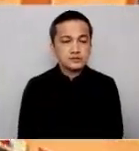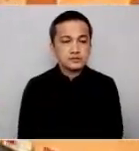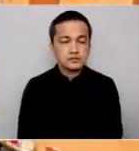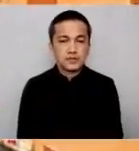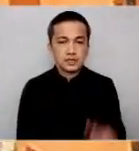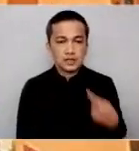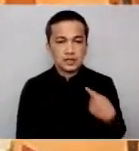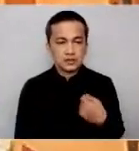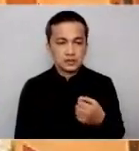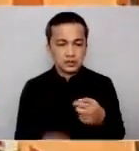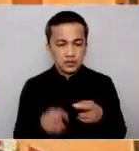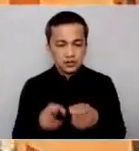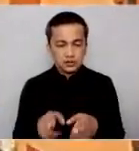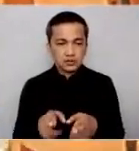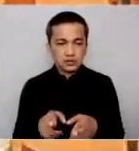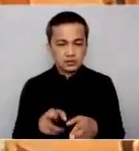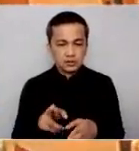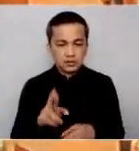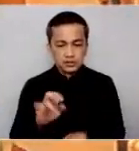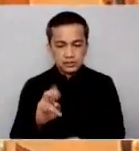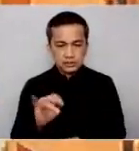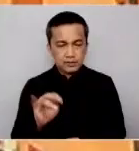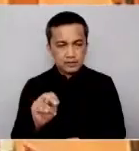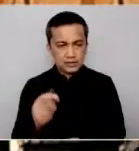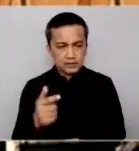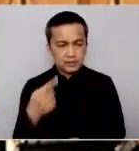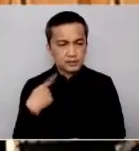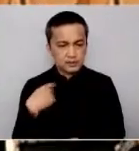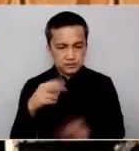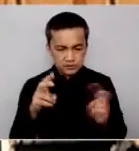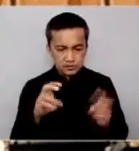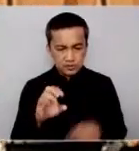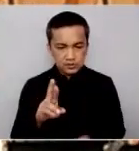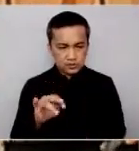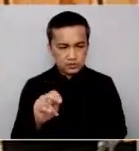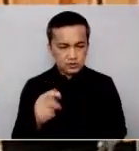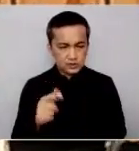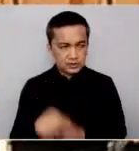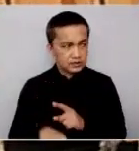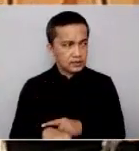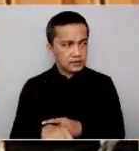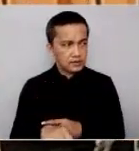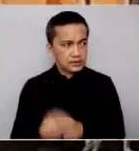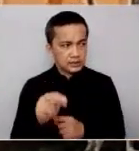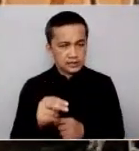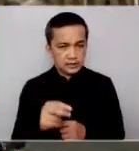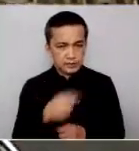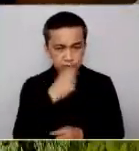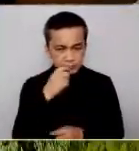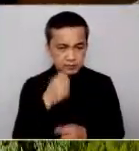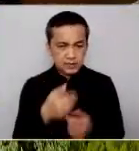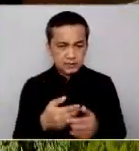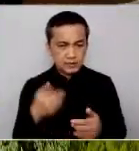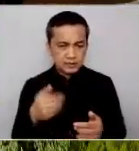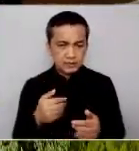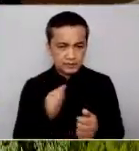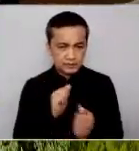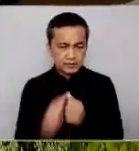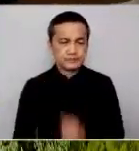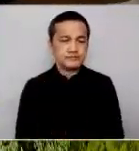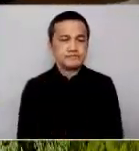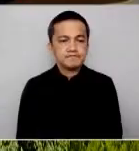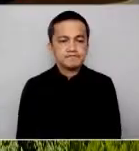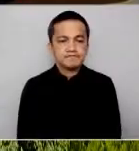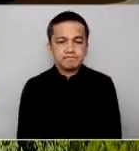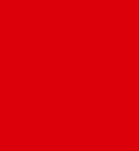road re-blocking, may tinatawag kasing curing time o kailangan pang patuyuin bago ito madaanan. Jess. Okay, maraming